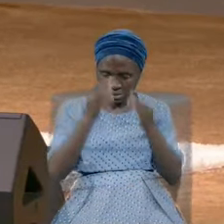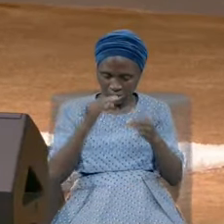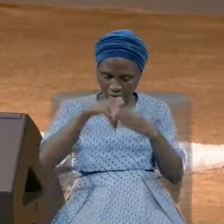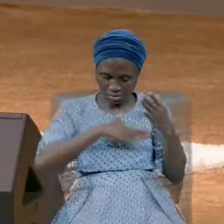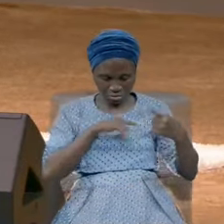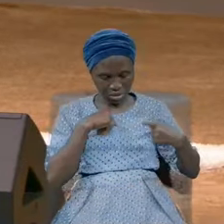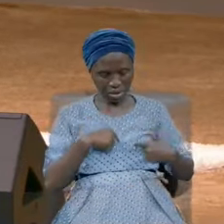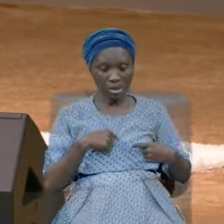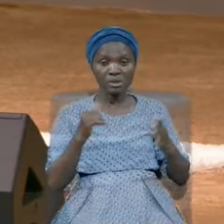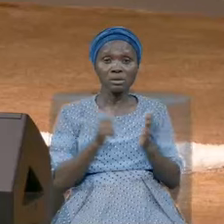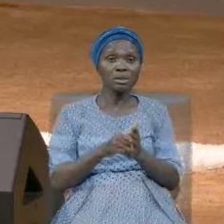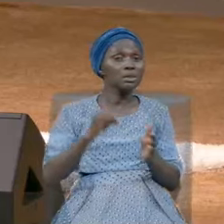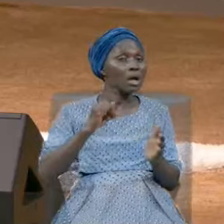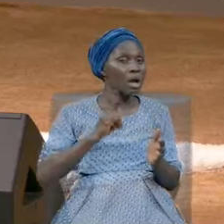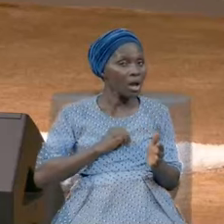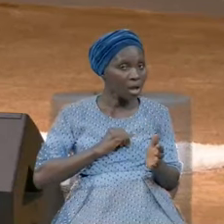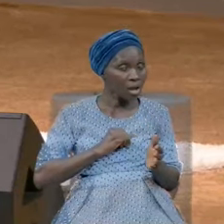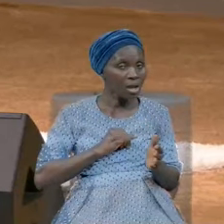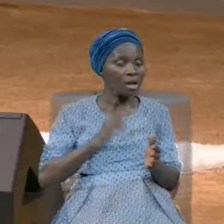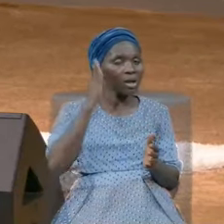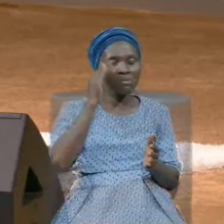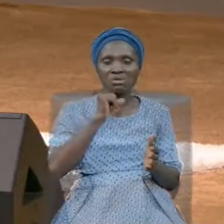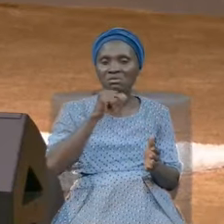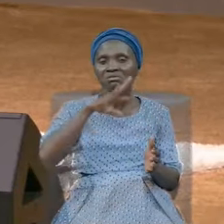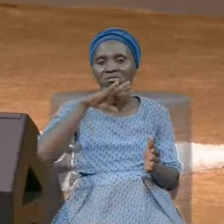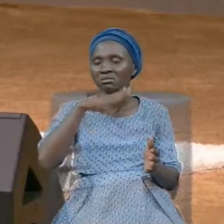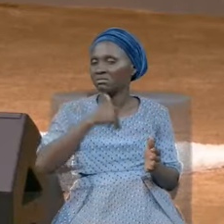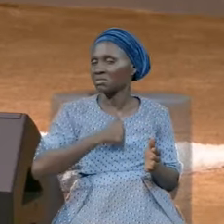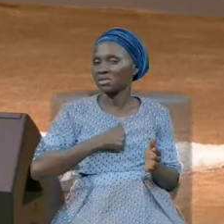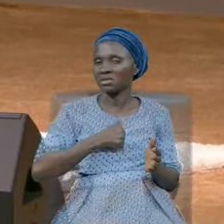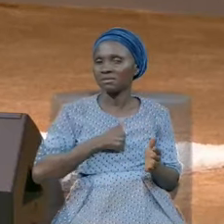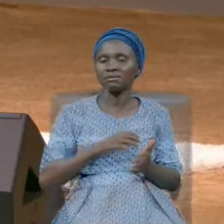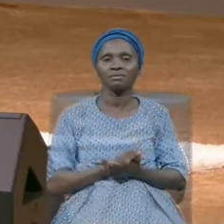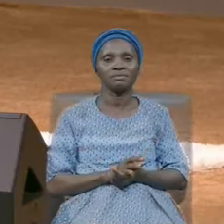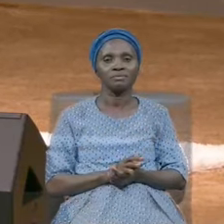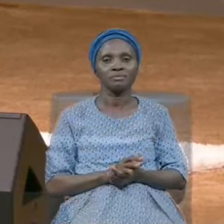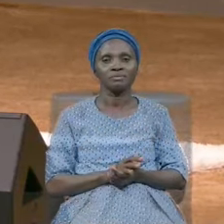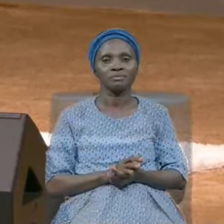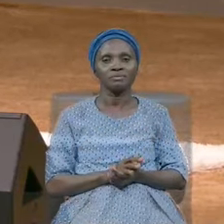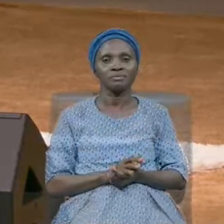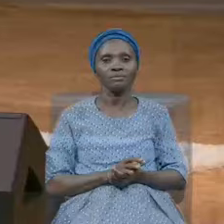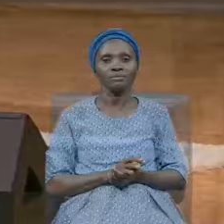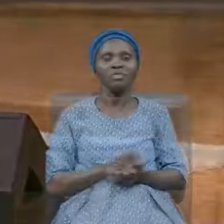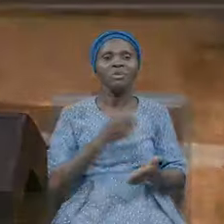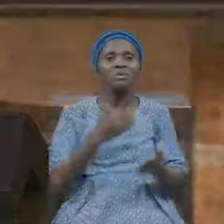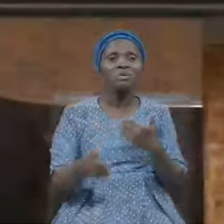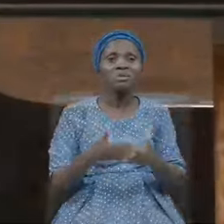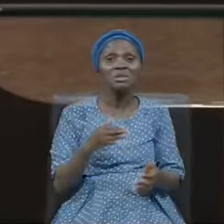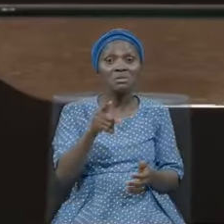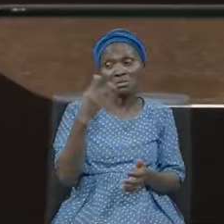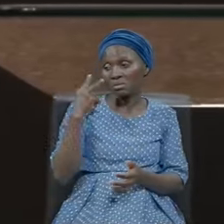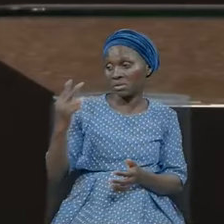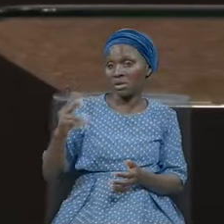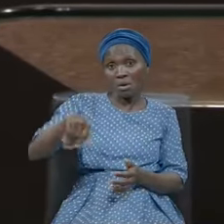que je ne vais pas me souiller. Quel que soit ce que vous voyez les